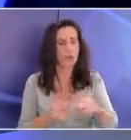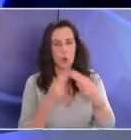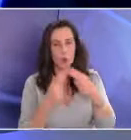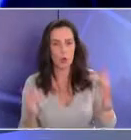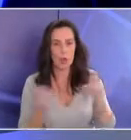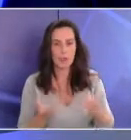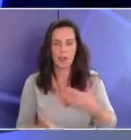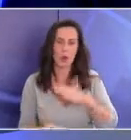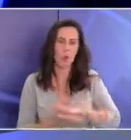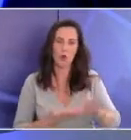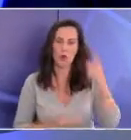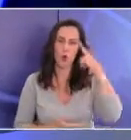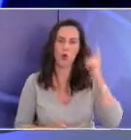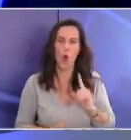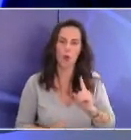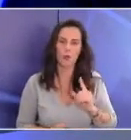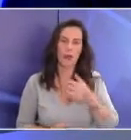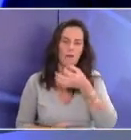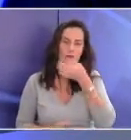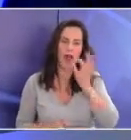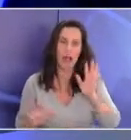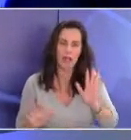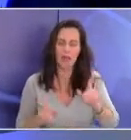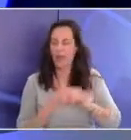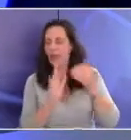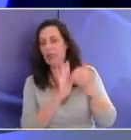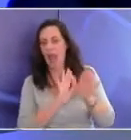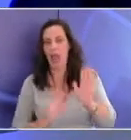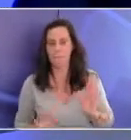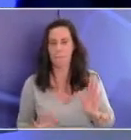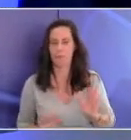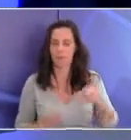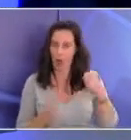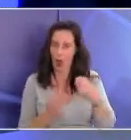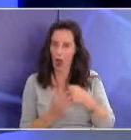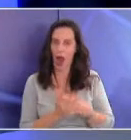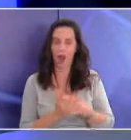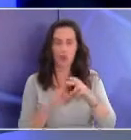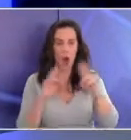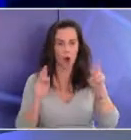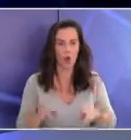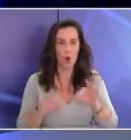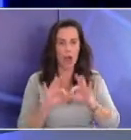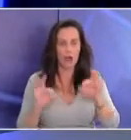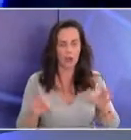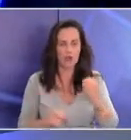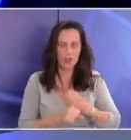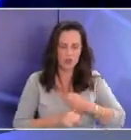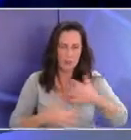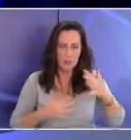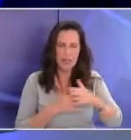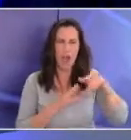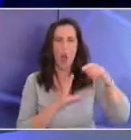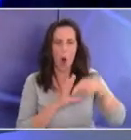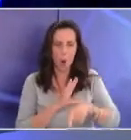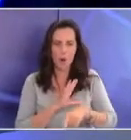כזו או אחרת. אנחנו פשוט לא יודעים על כך, ומעדיפים בחומרים להעלים עין, עד שבאמת הרשויות לא ייכנסו לזה, ויעשו באמת. חקירה